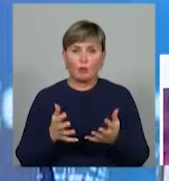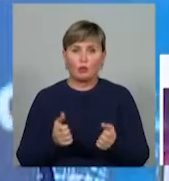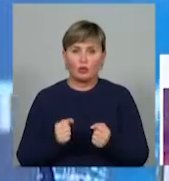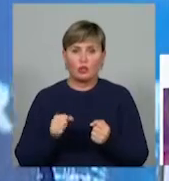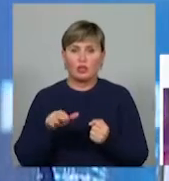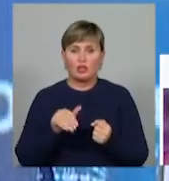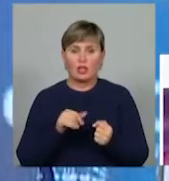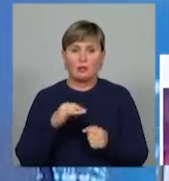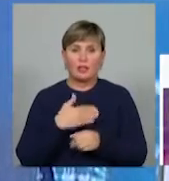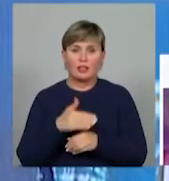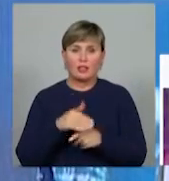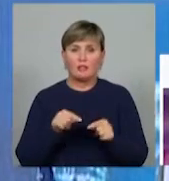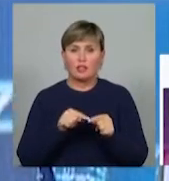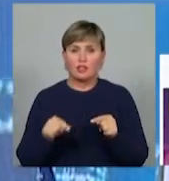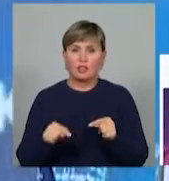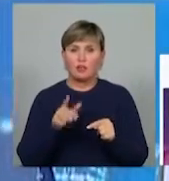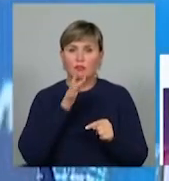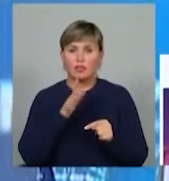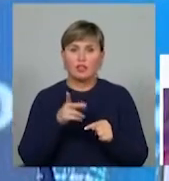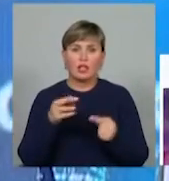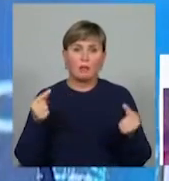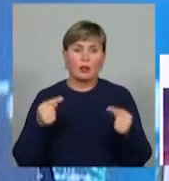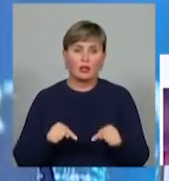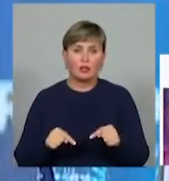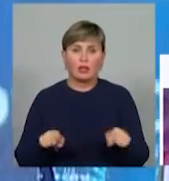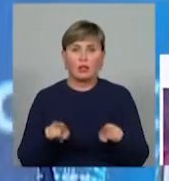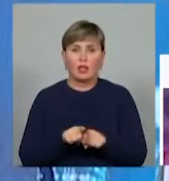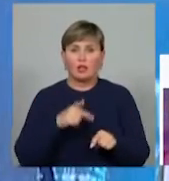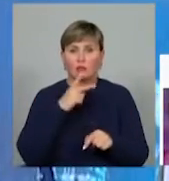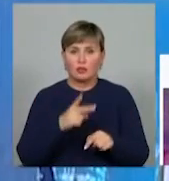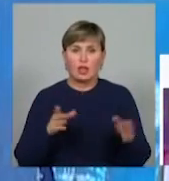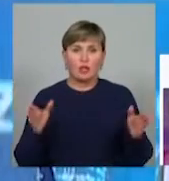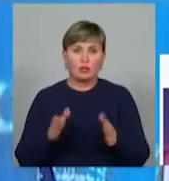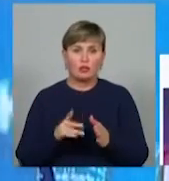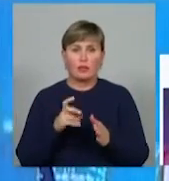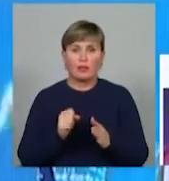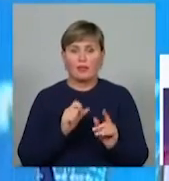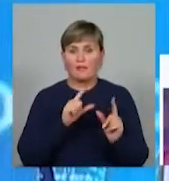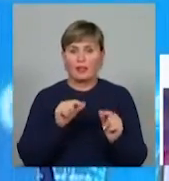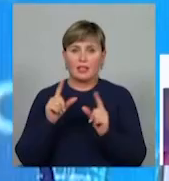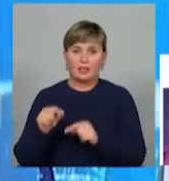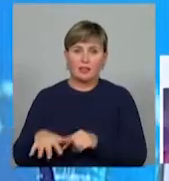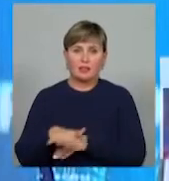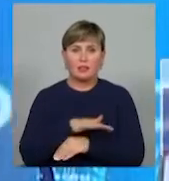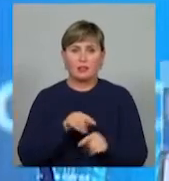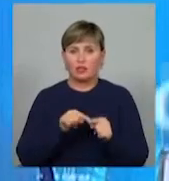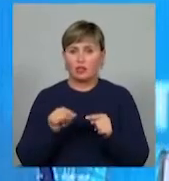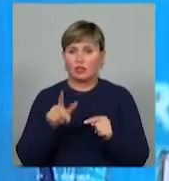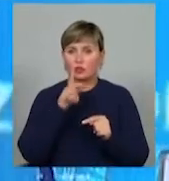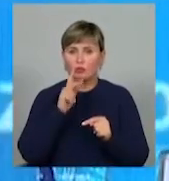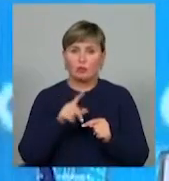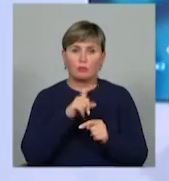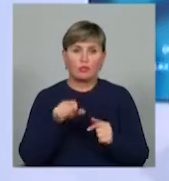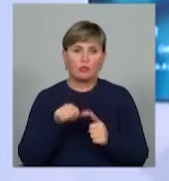займов и кредитов в течение пяти лет для банкрот а также предусматриваются ограничения на выезд за пределы страны в течение трех лет за